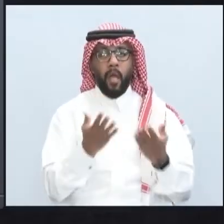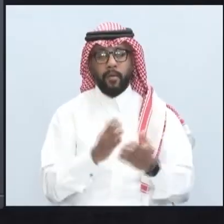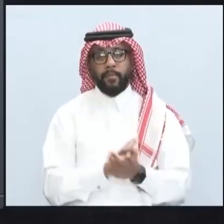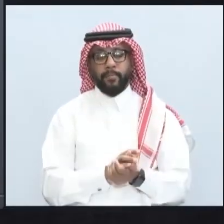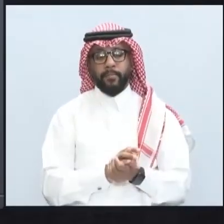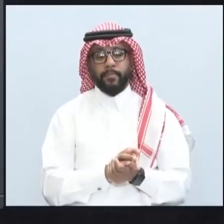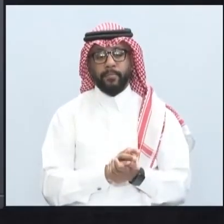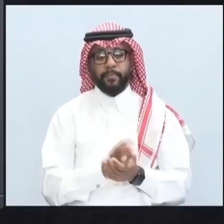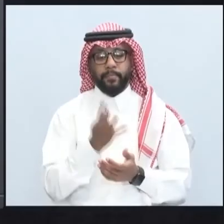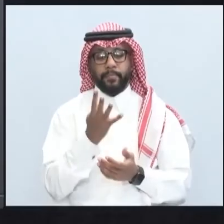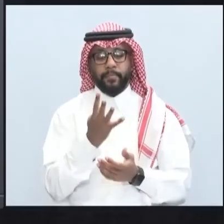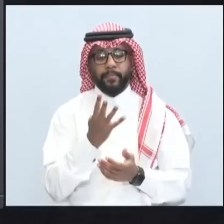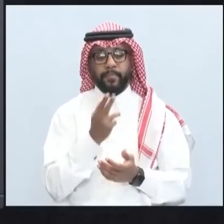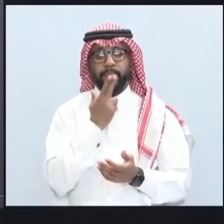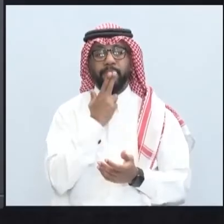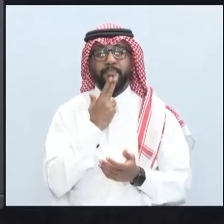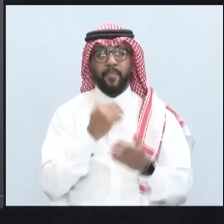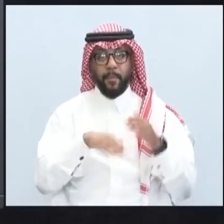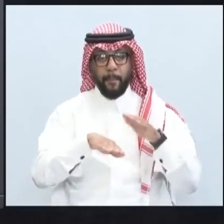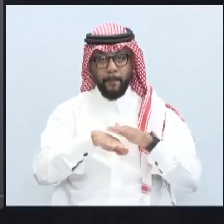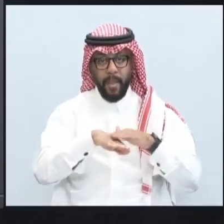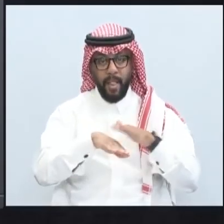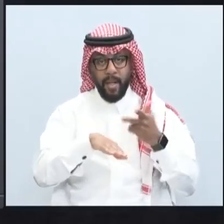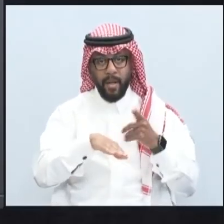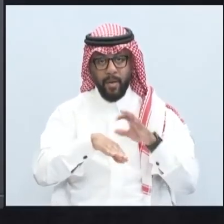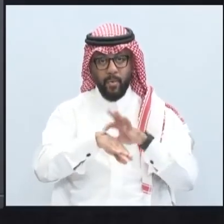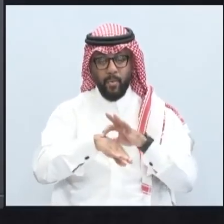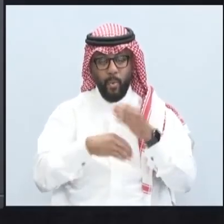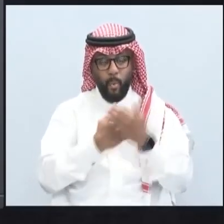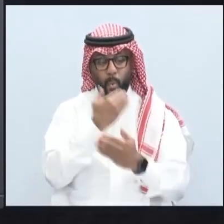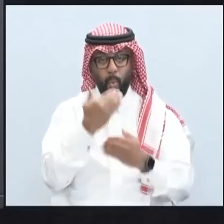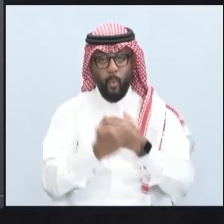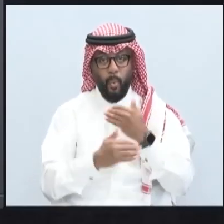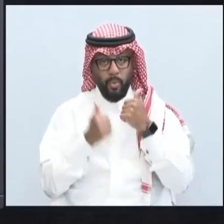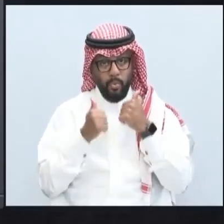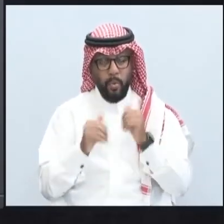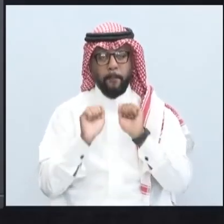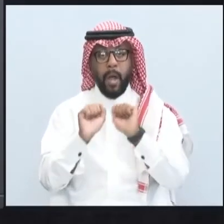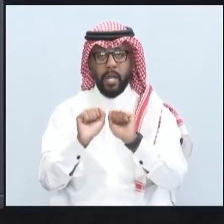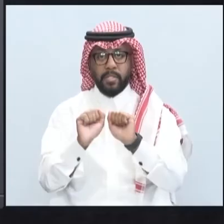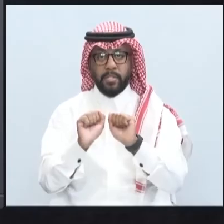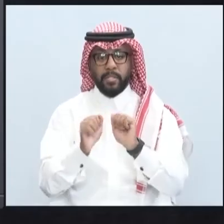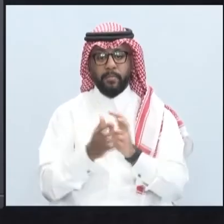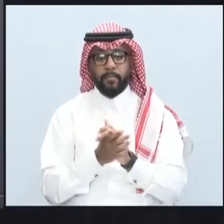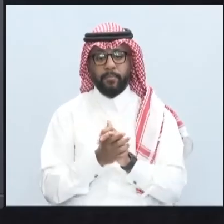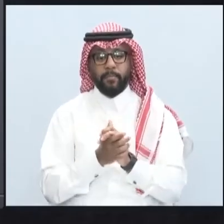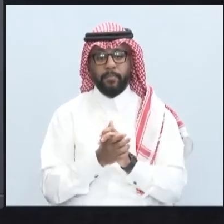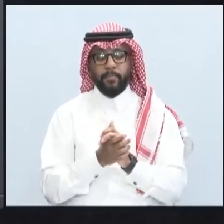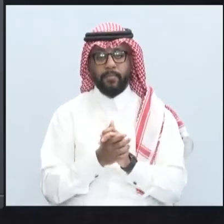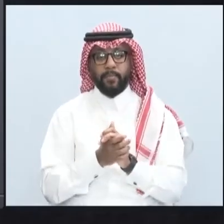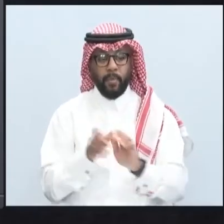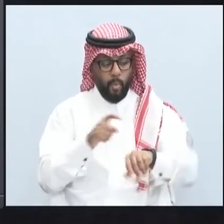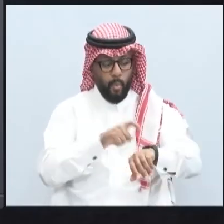والشرط الرابع ان يكون المسح في الوضوء والشرط الخامس